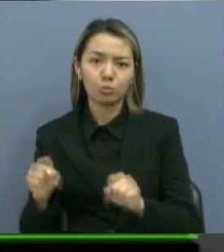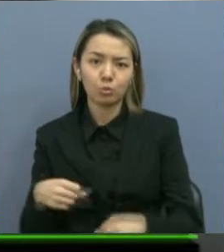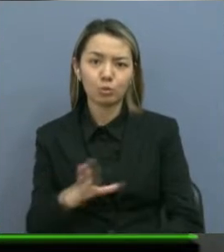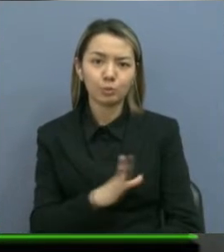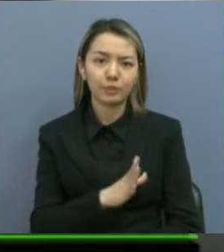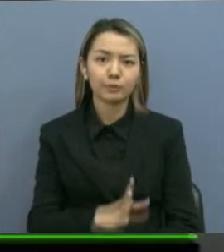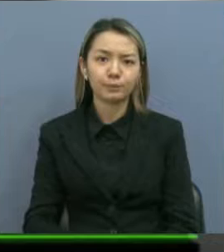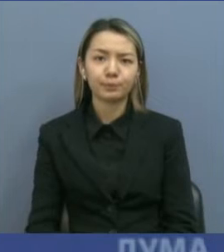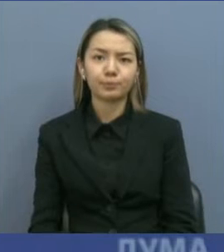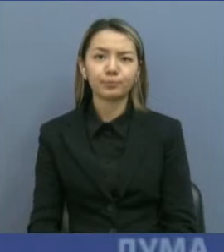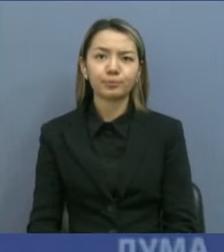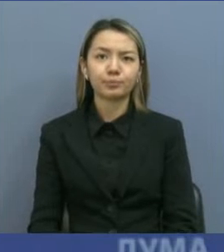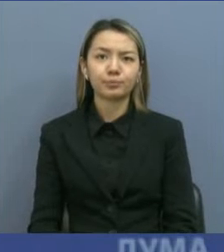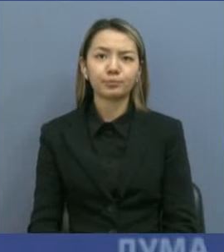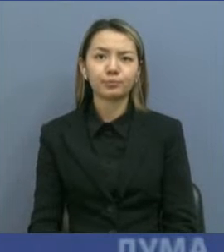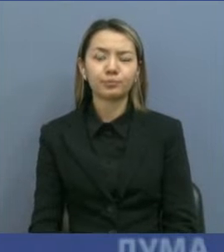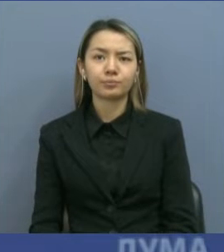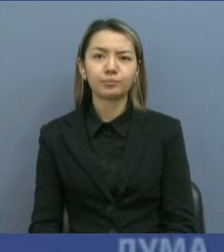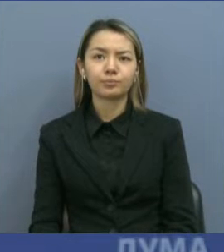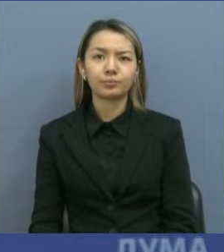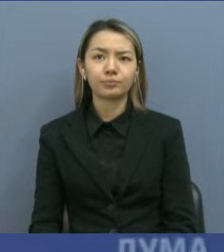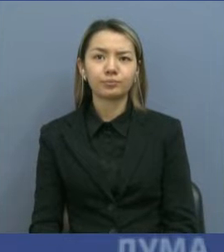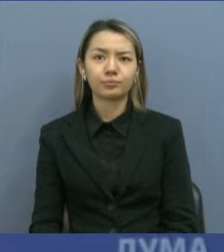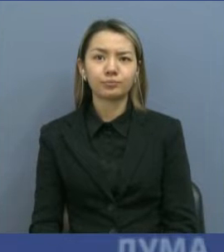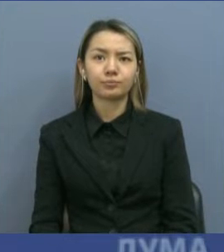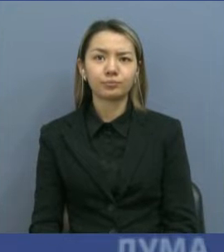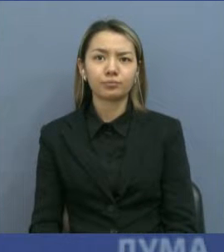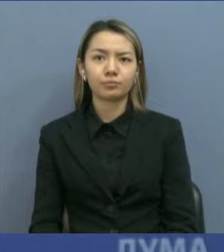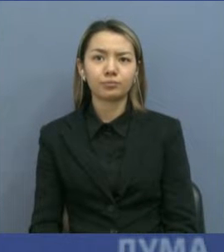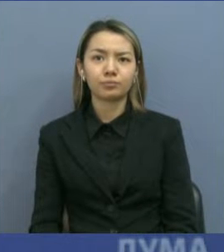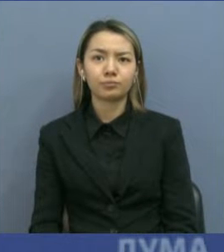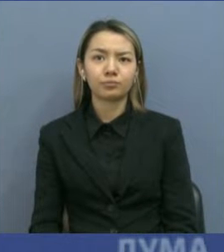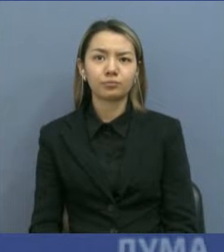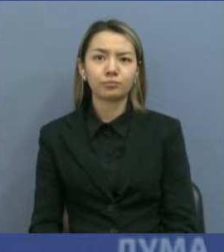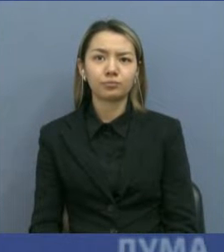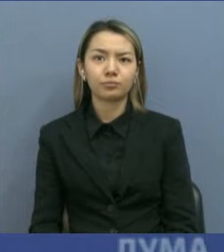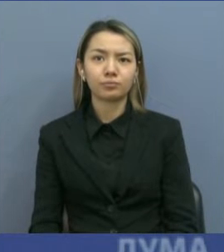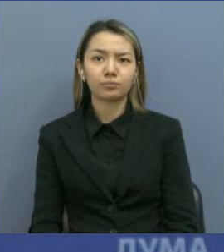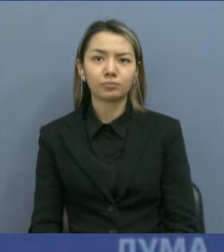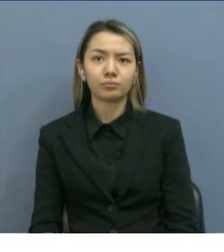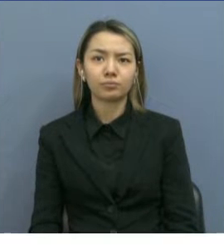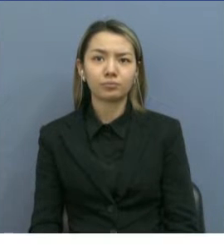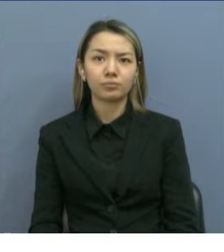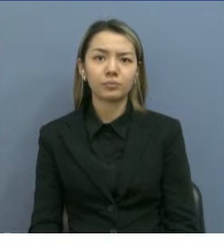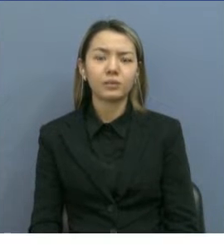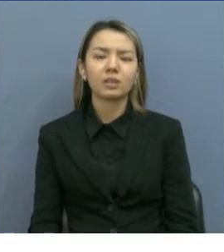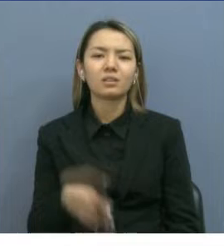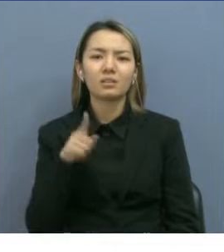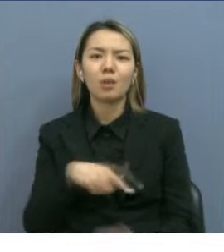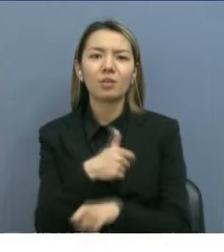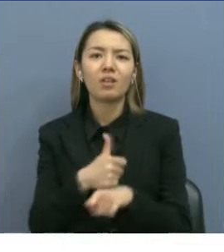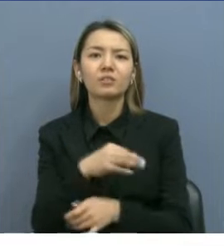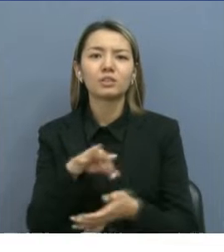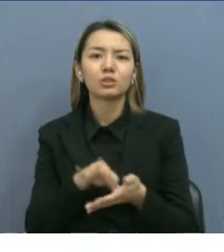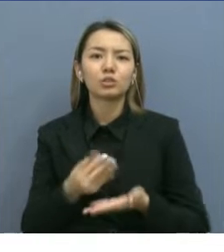мүмкін. Это ужесточение, о котором мы сегодня говорим, оно сделано не для того, чтобы напугать. Бұл жерде басты